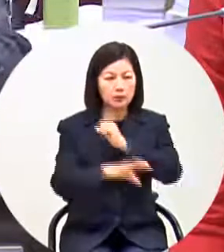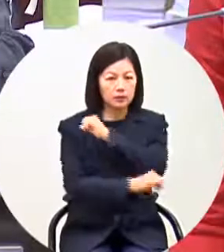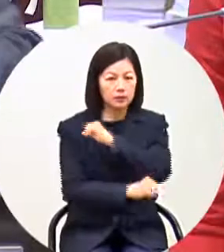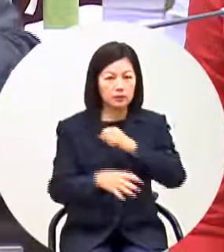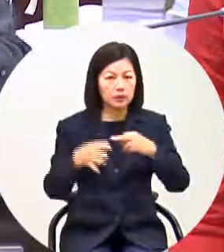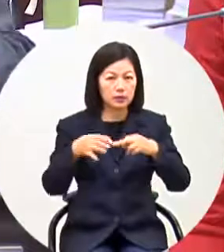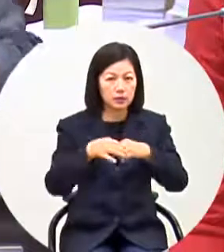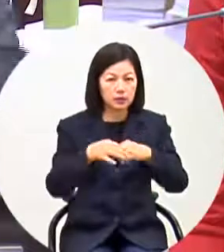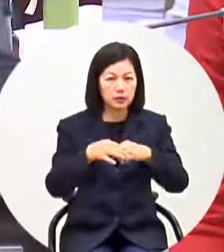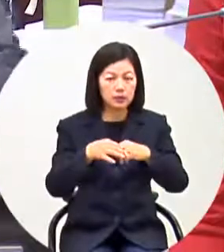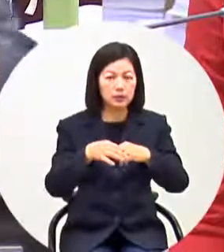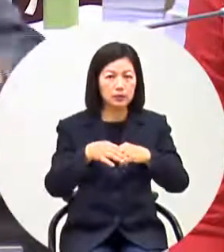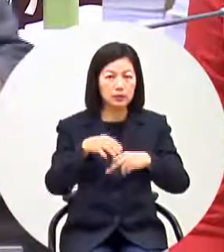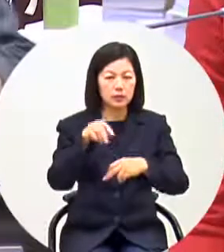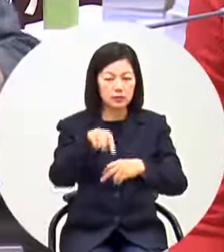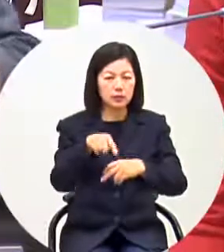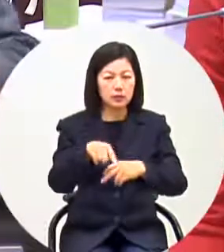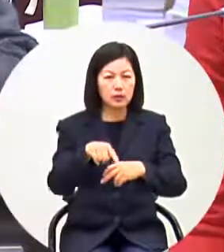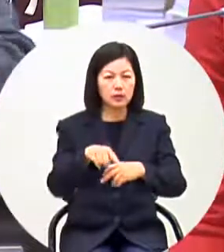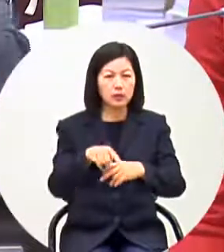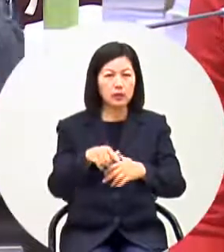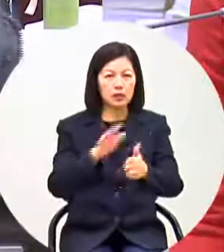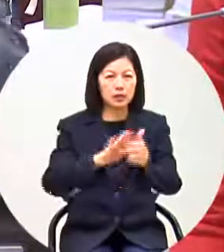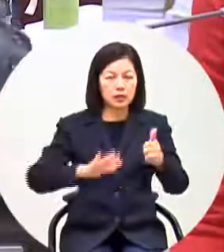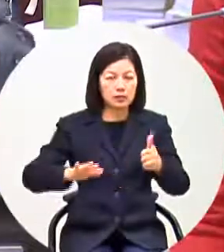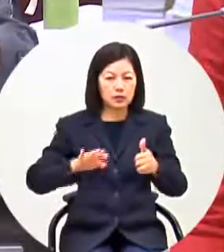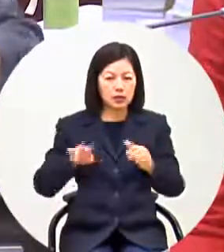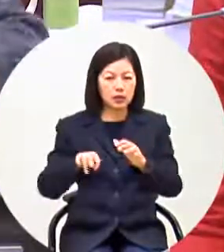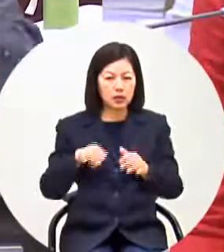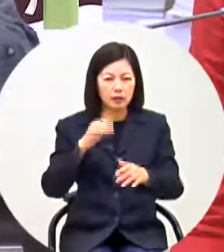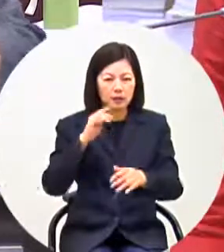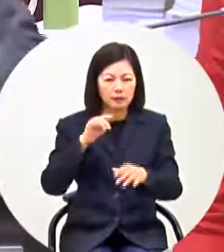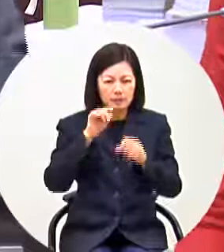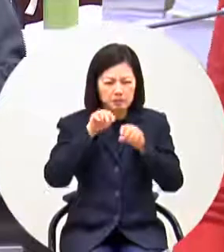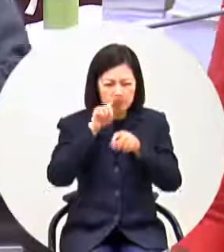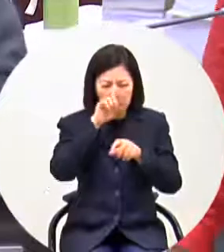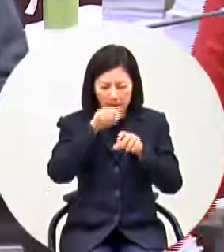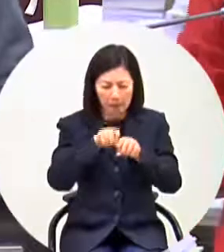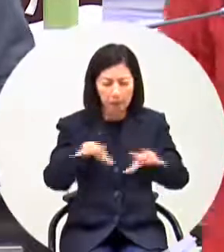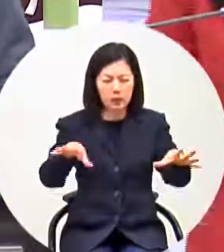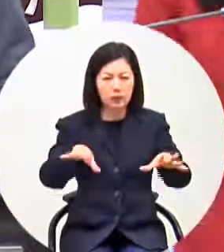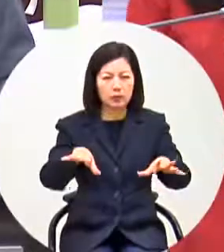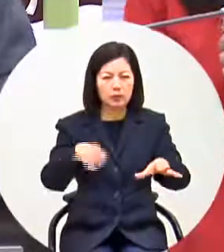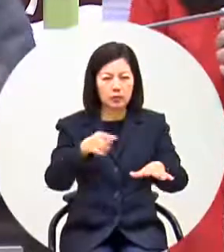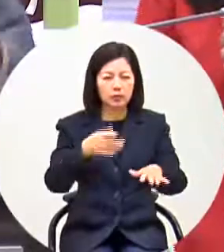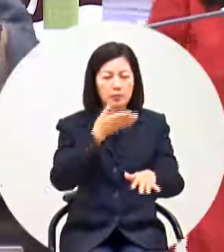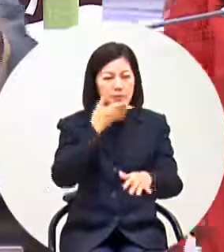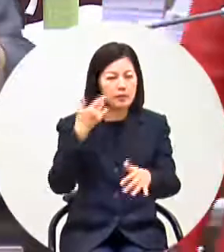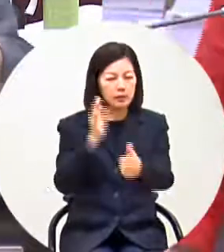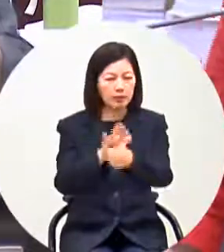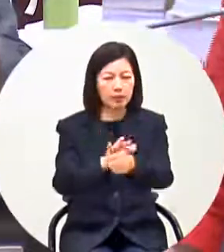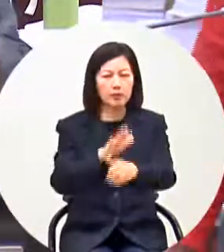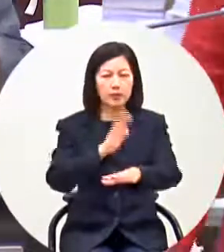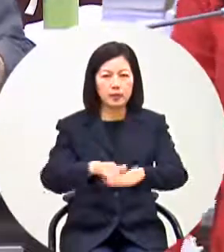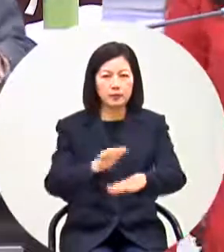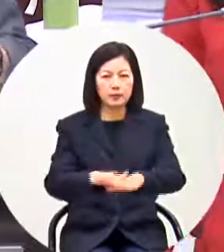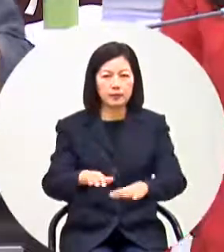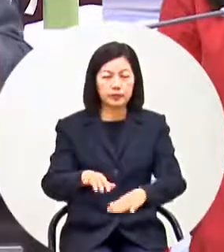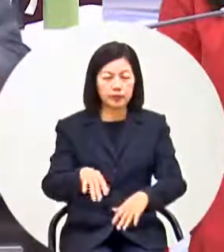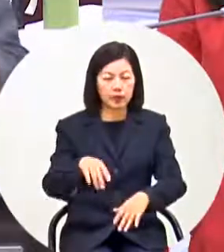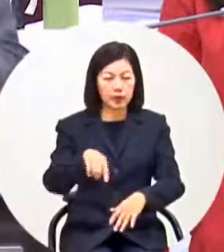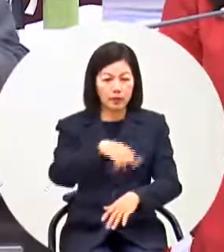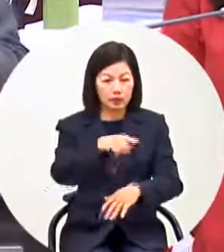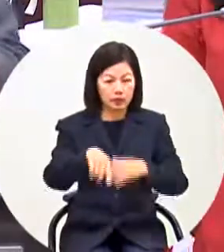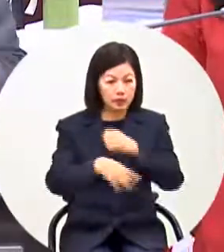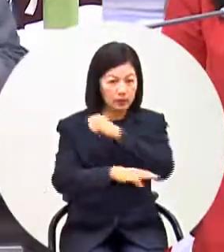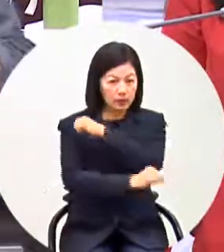雄市空气污染者，他们付费，我们把这些基金来用来我们在